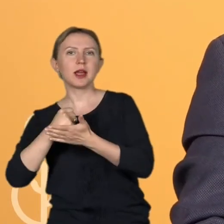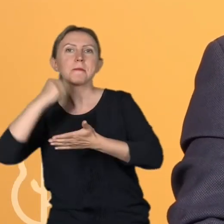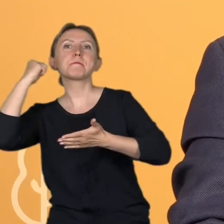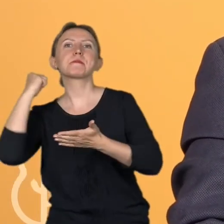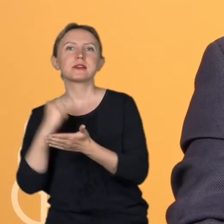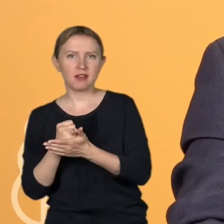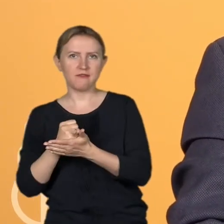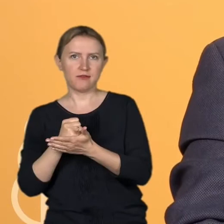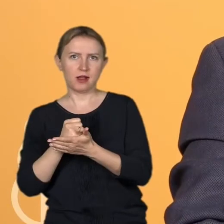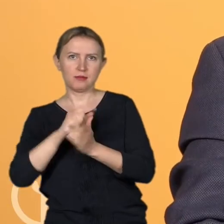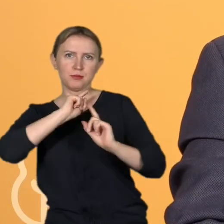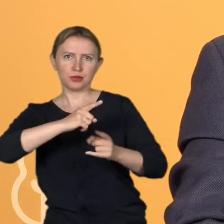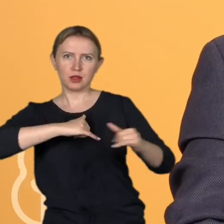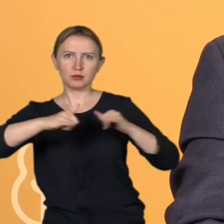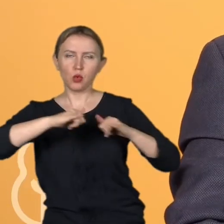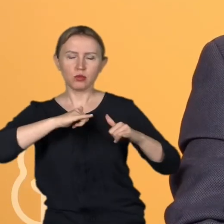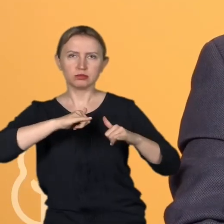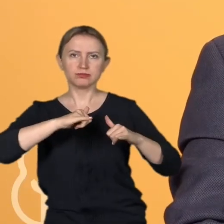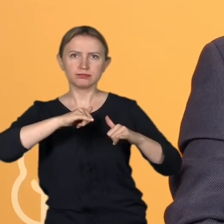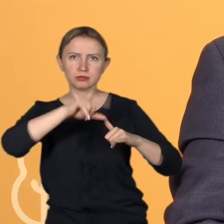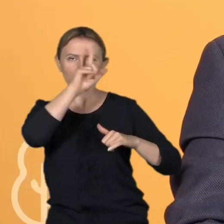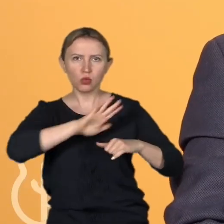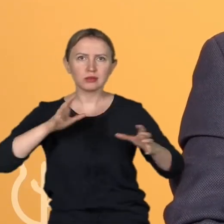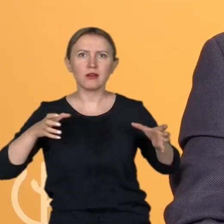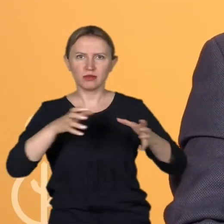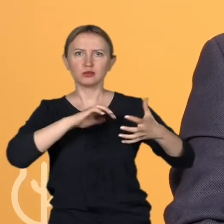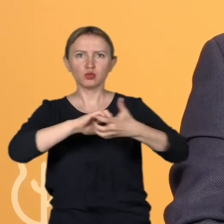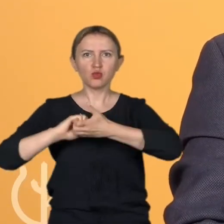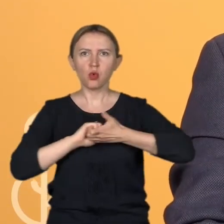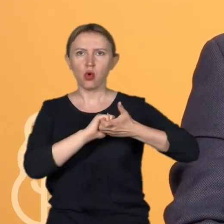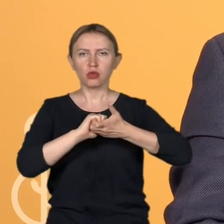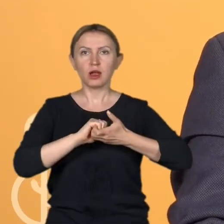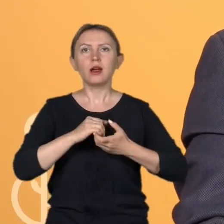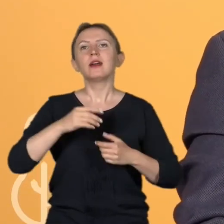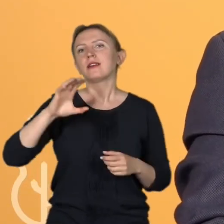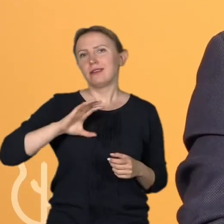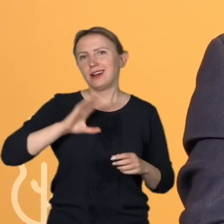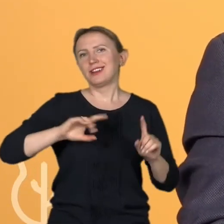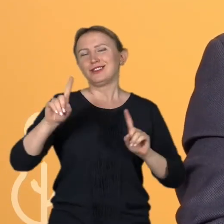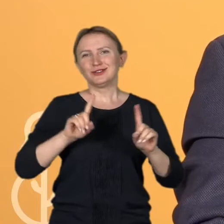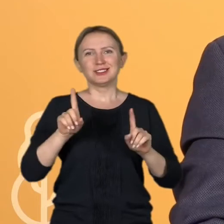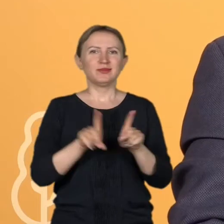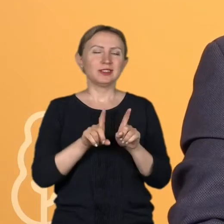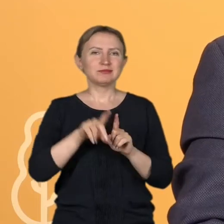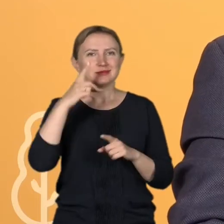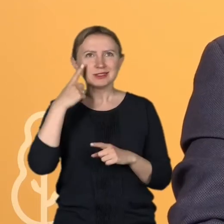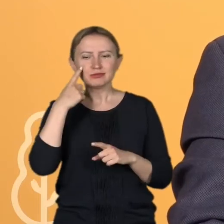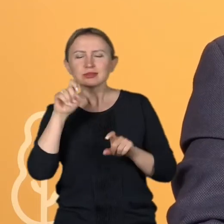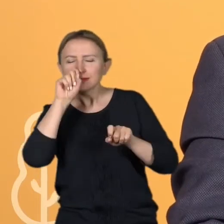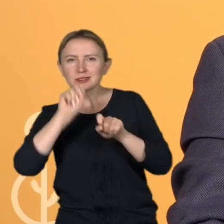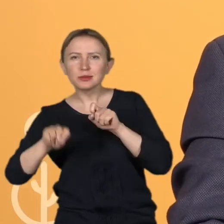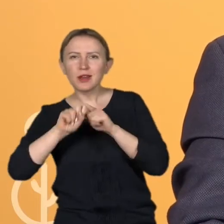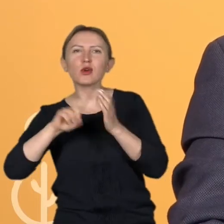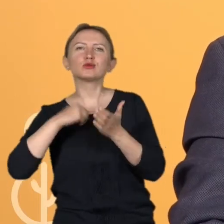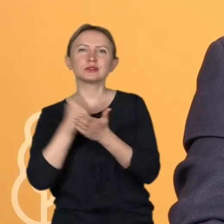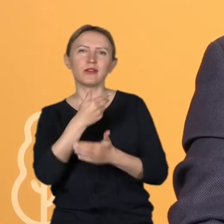prawa, które rządziły tą społecznością, prawda? Że to jest ta wspólnota. I tak też jest, warto czasem zerknąć do źródeł naszej